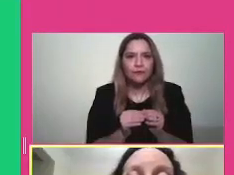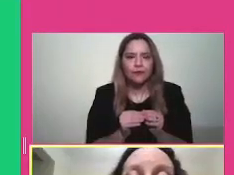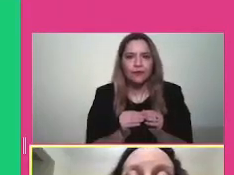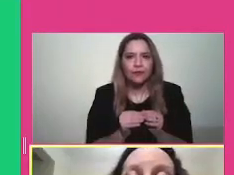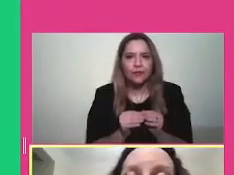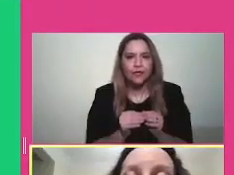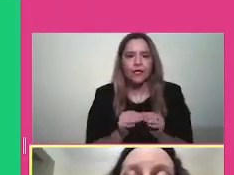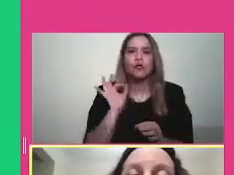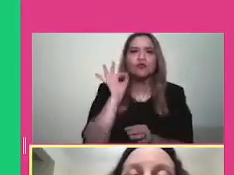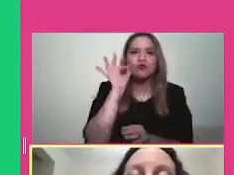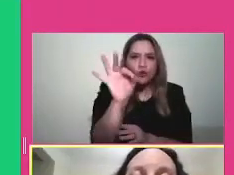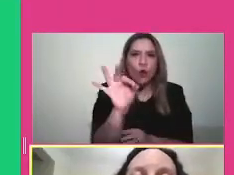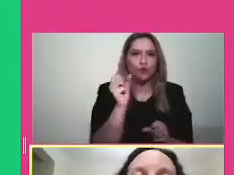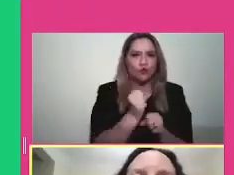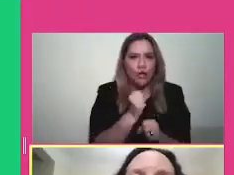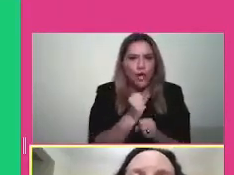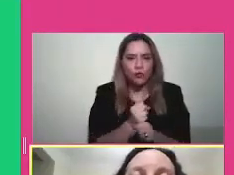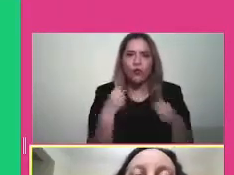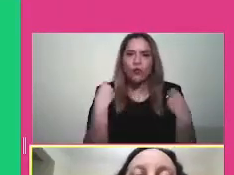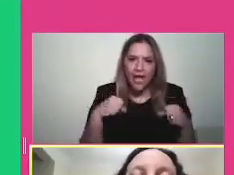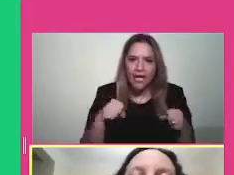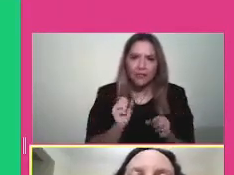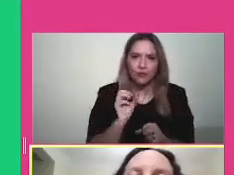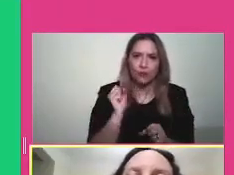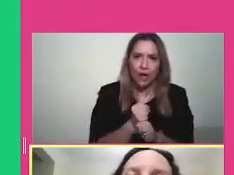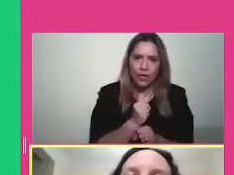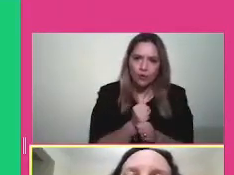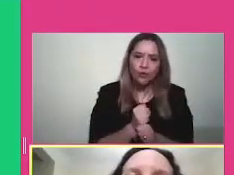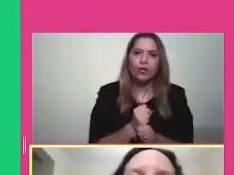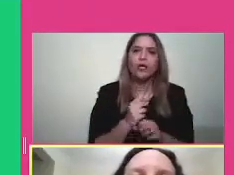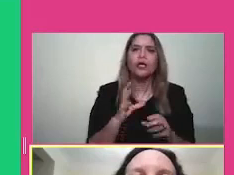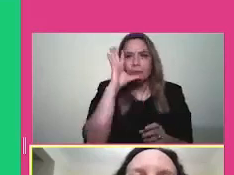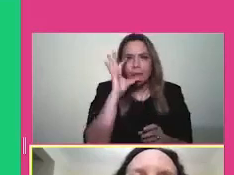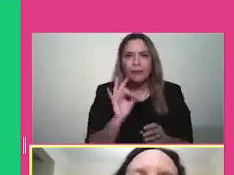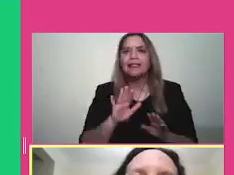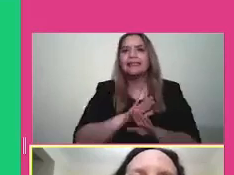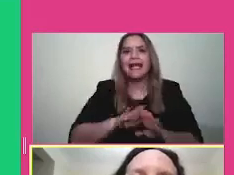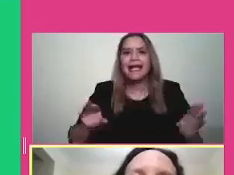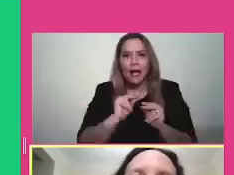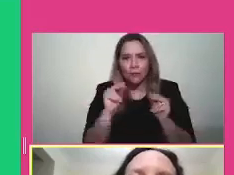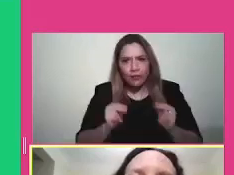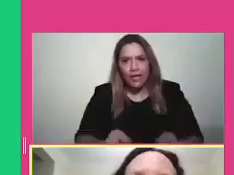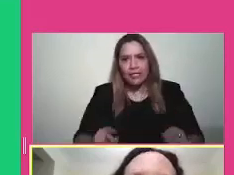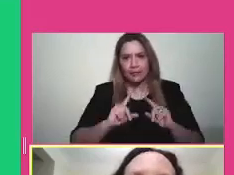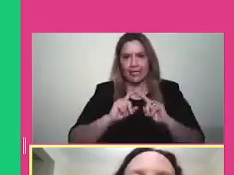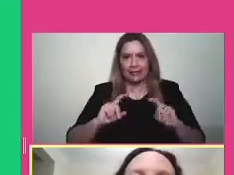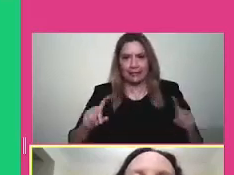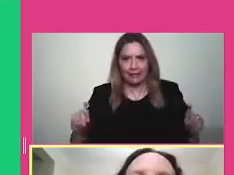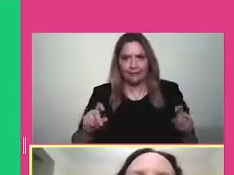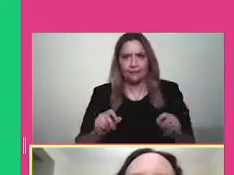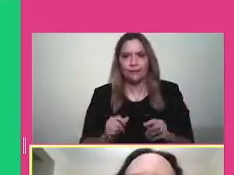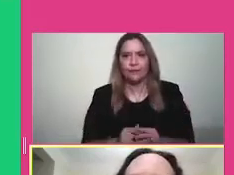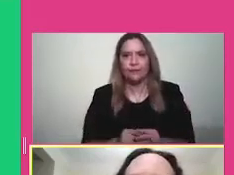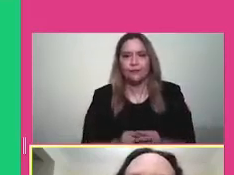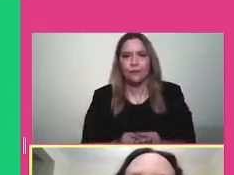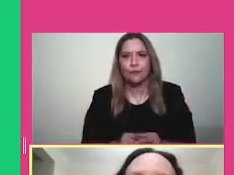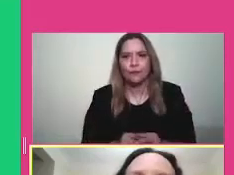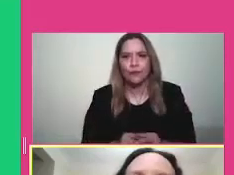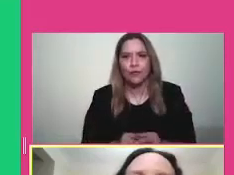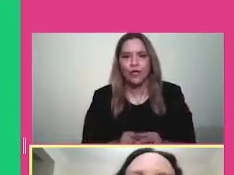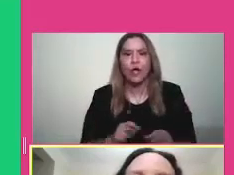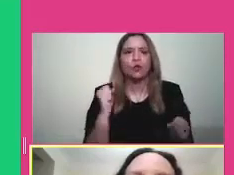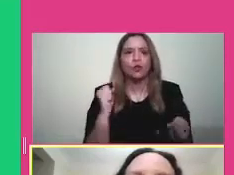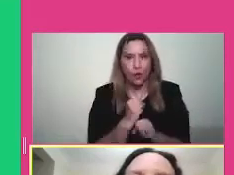τους στόχους του έργου, τις δράσεις του έργου και ποια ήταν και τα τελικά αποτελέσματα αυτού. Το